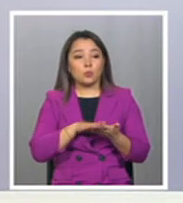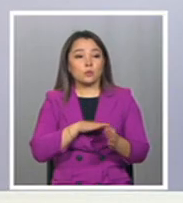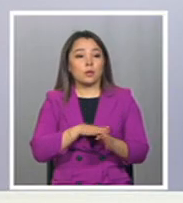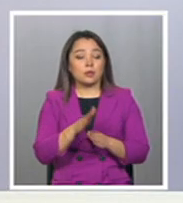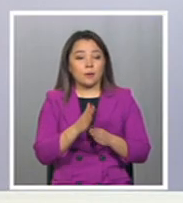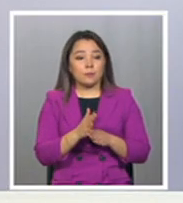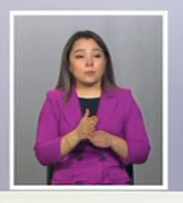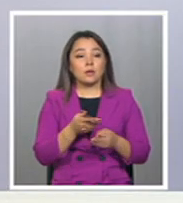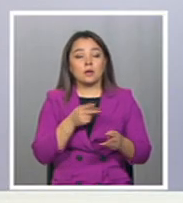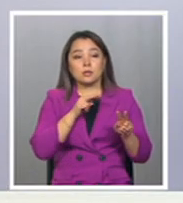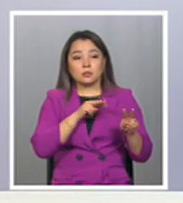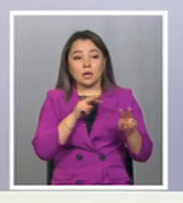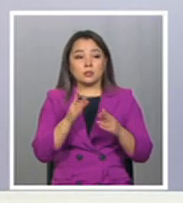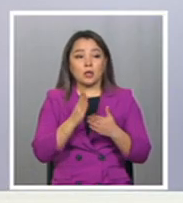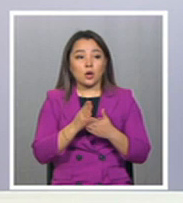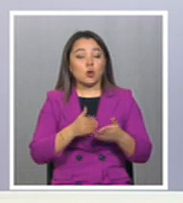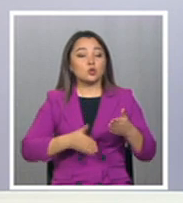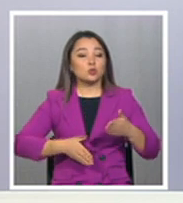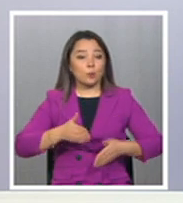сақшы робот.